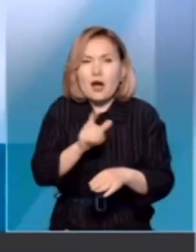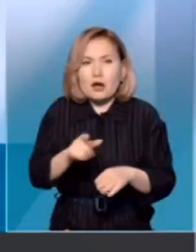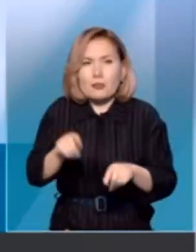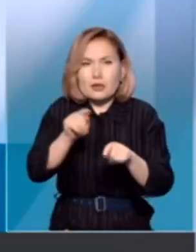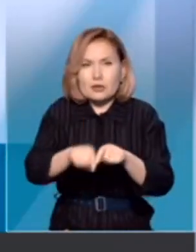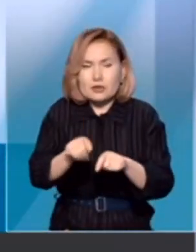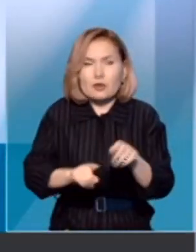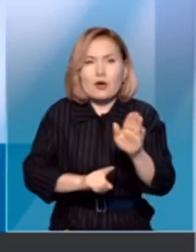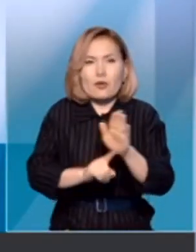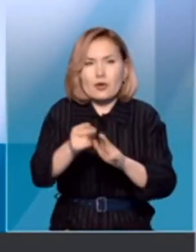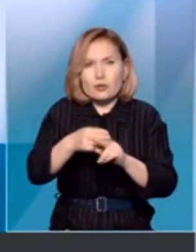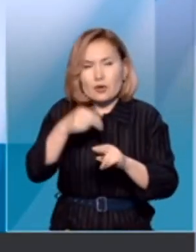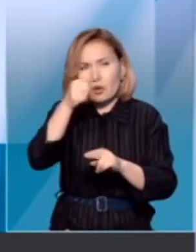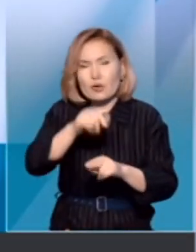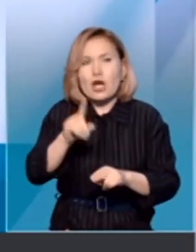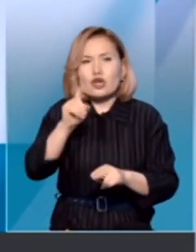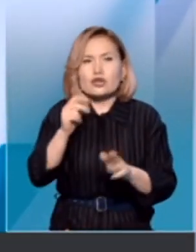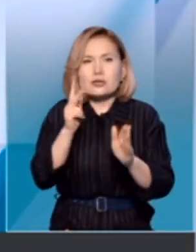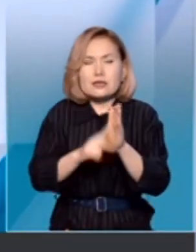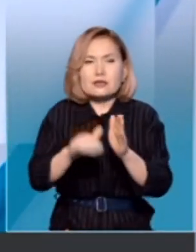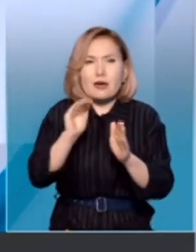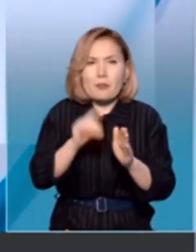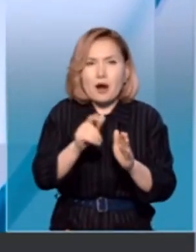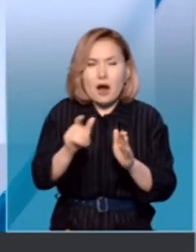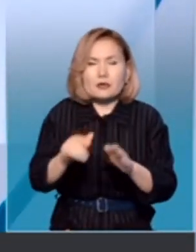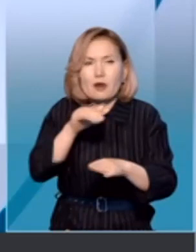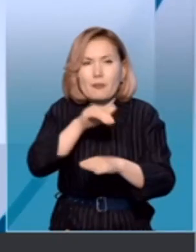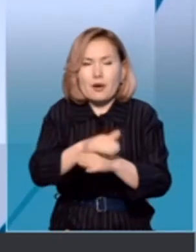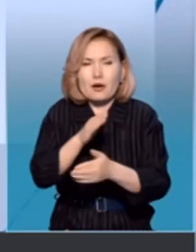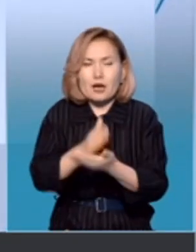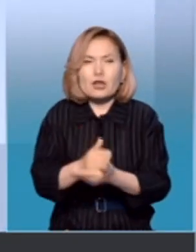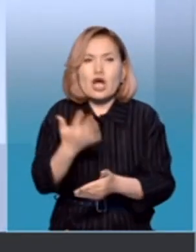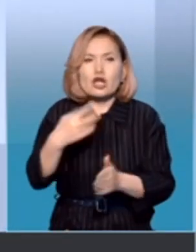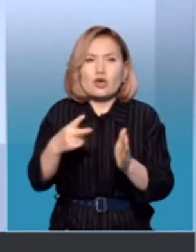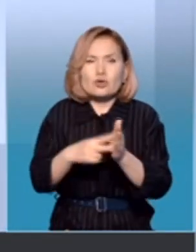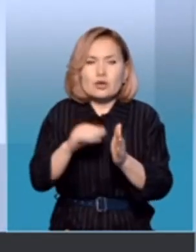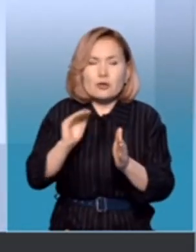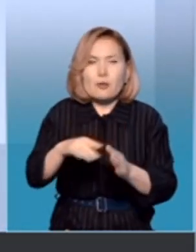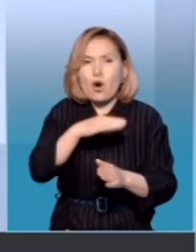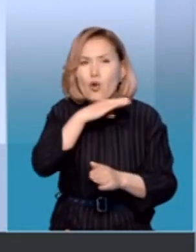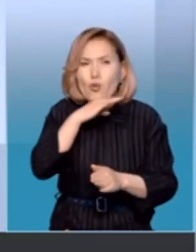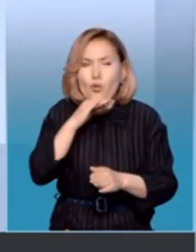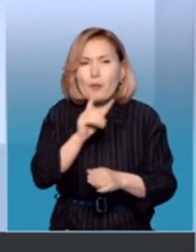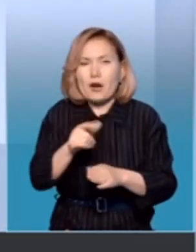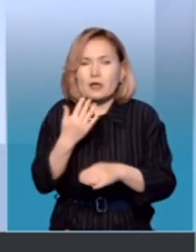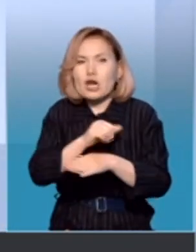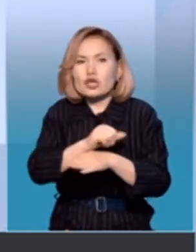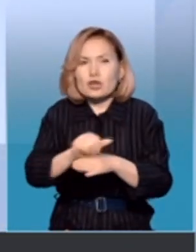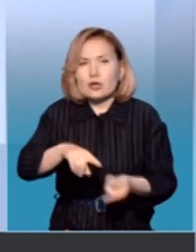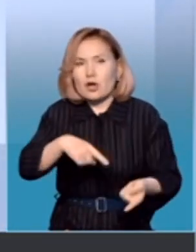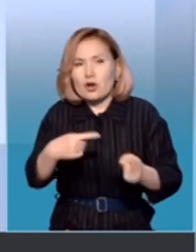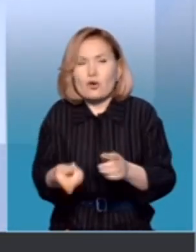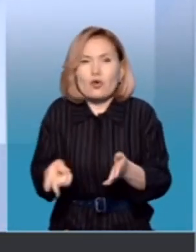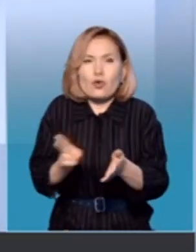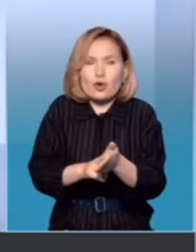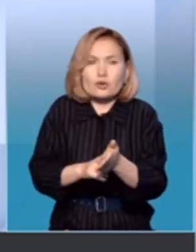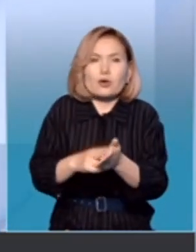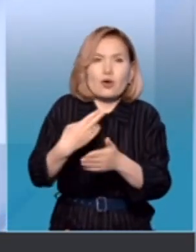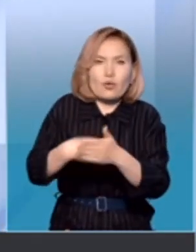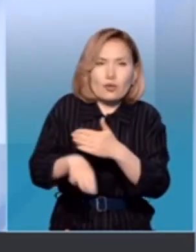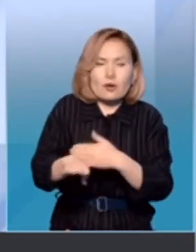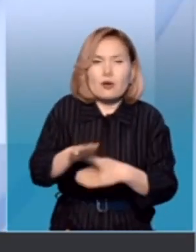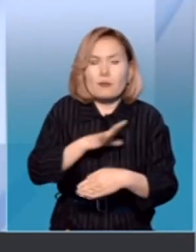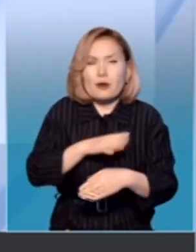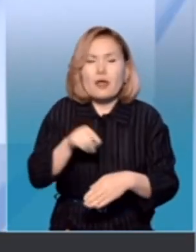жүргізеді. Биыл 180 мыңнан аса адам анықталған, оның 57 мыңнан көбі шекара асып, басқа елге тұрақты тұруға кетсе, тағы